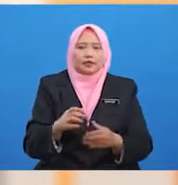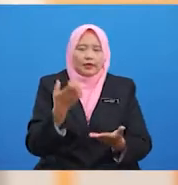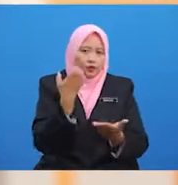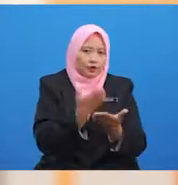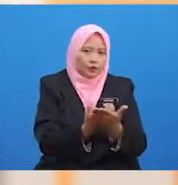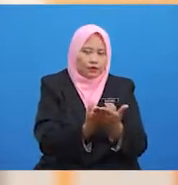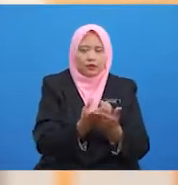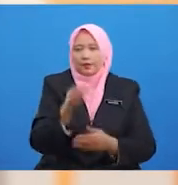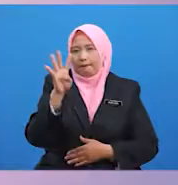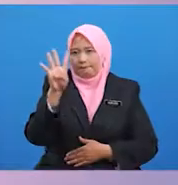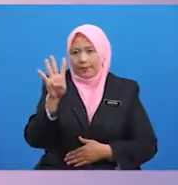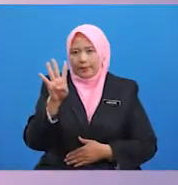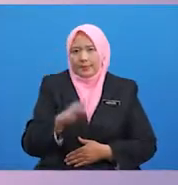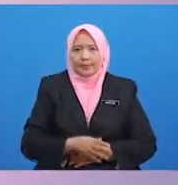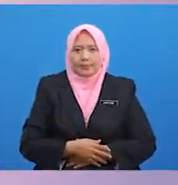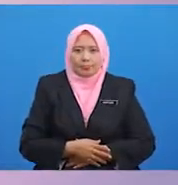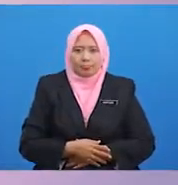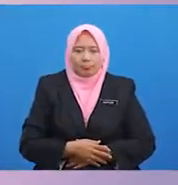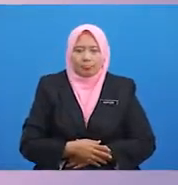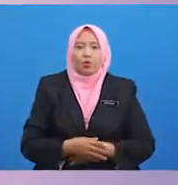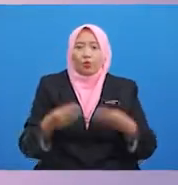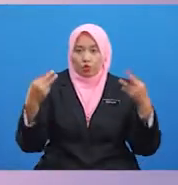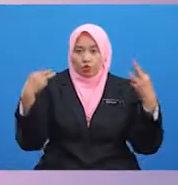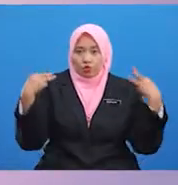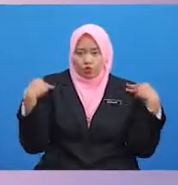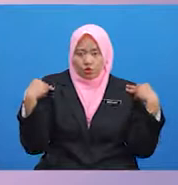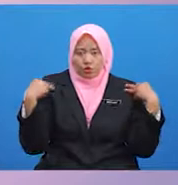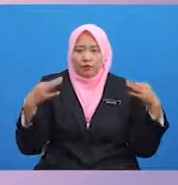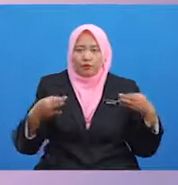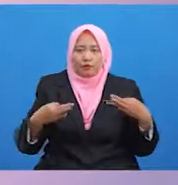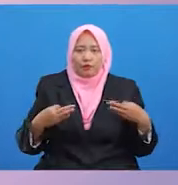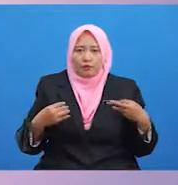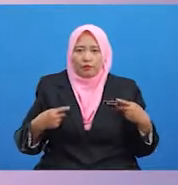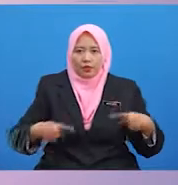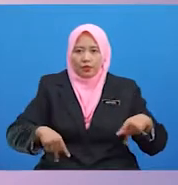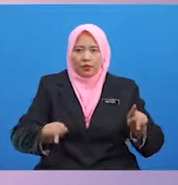keempat, iaitu mewujudkan peluang pekerjaan.